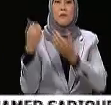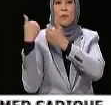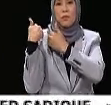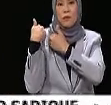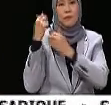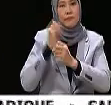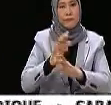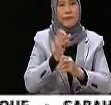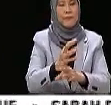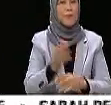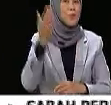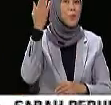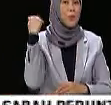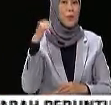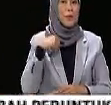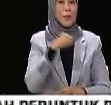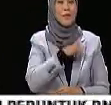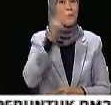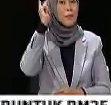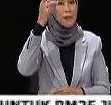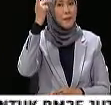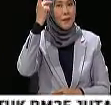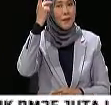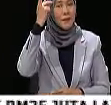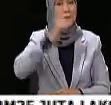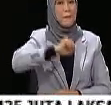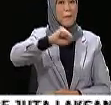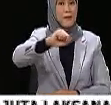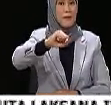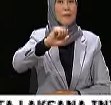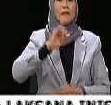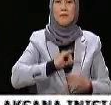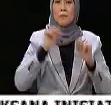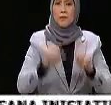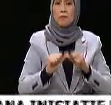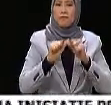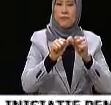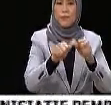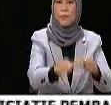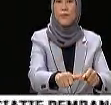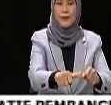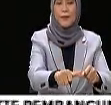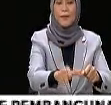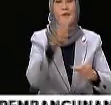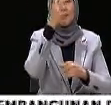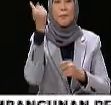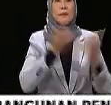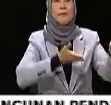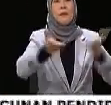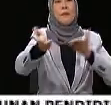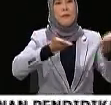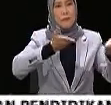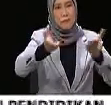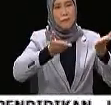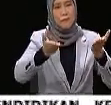sama waktu saya jadi Air Palembang dulu pembangkang hal yg paling lengkap saya beli sebab sebagainya karena kepada kita Allah untuk lima itu